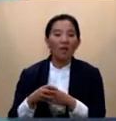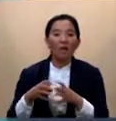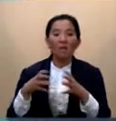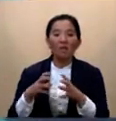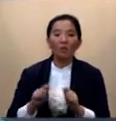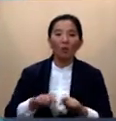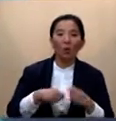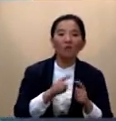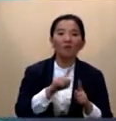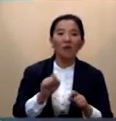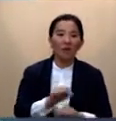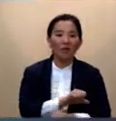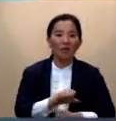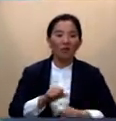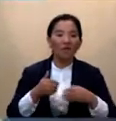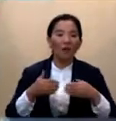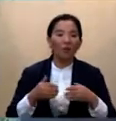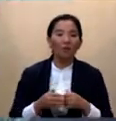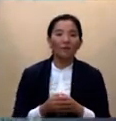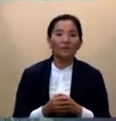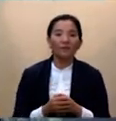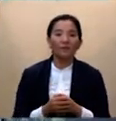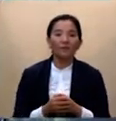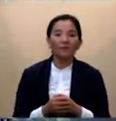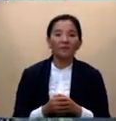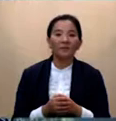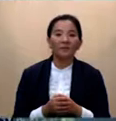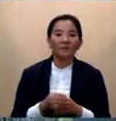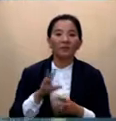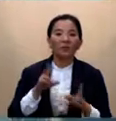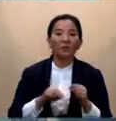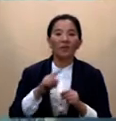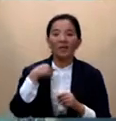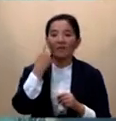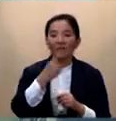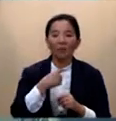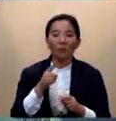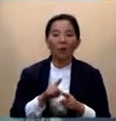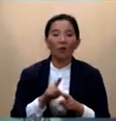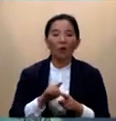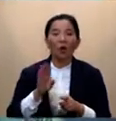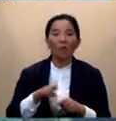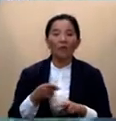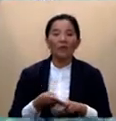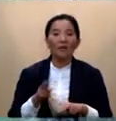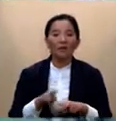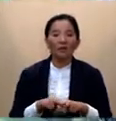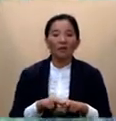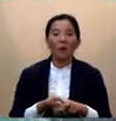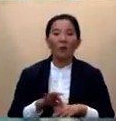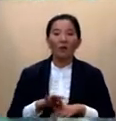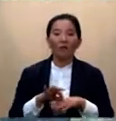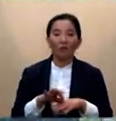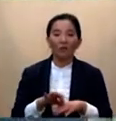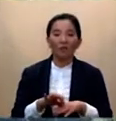за линию ворот. В смысле не гол, а лицевую линию. После этого